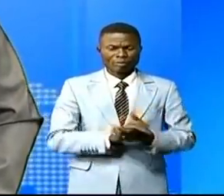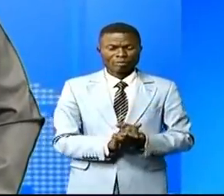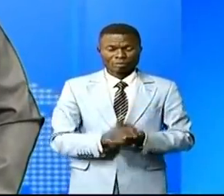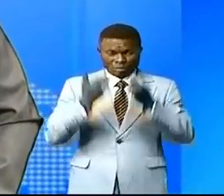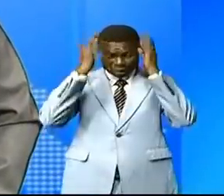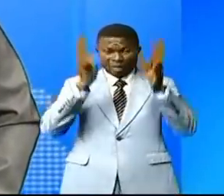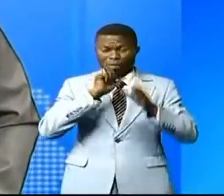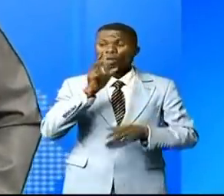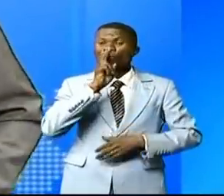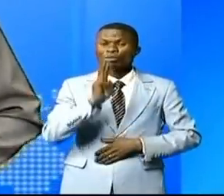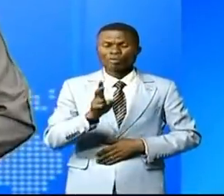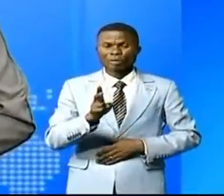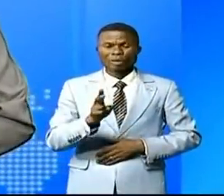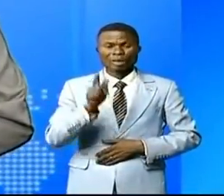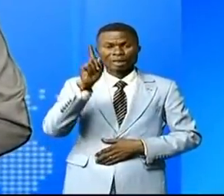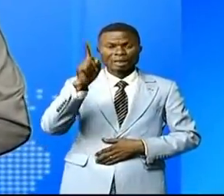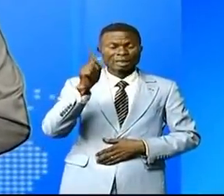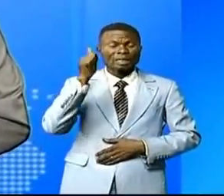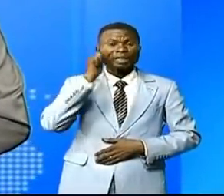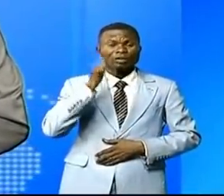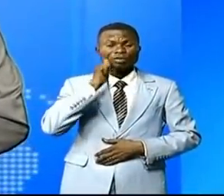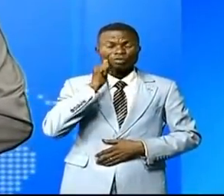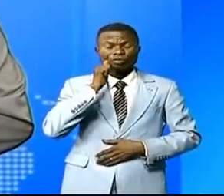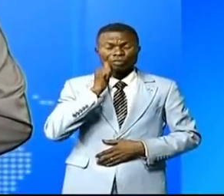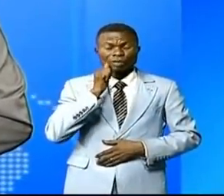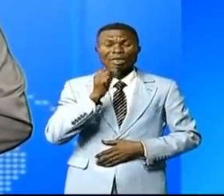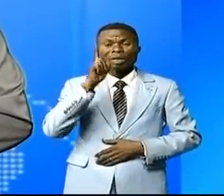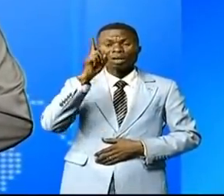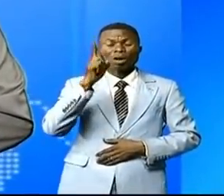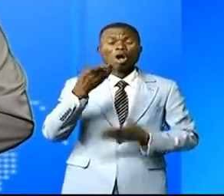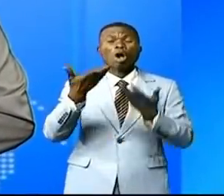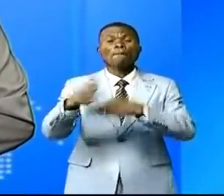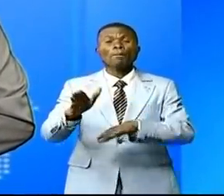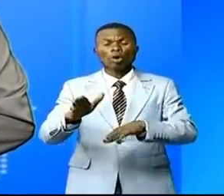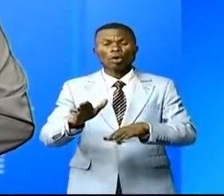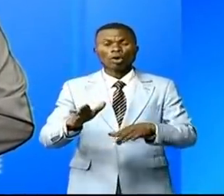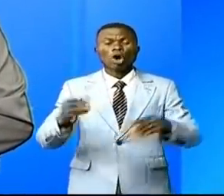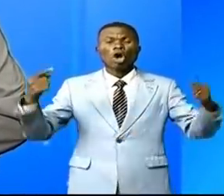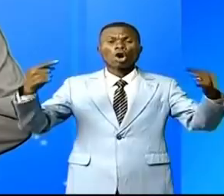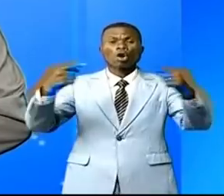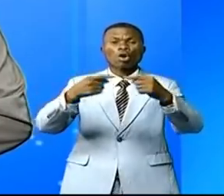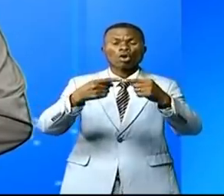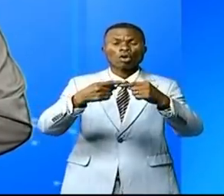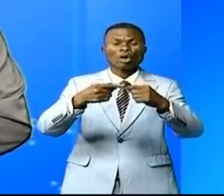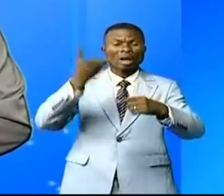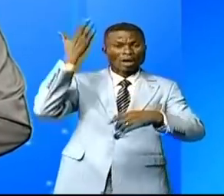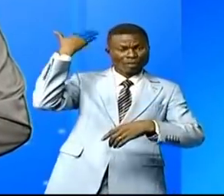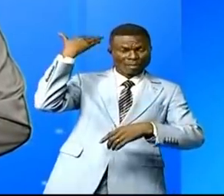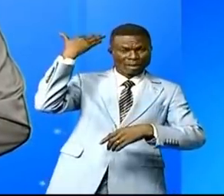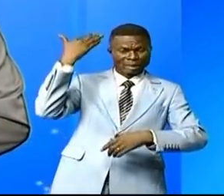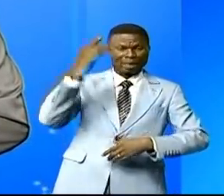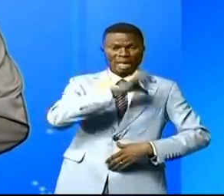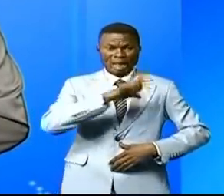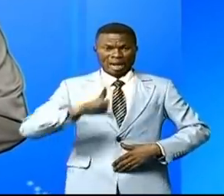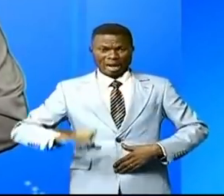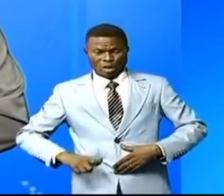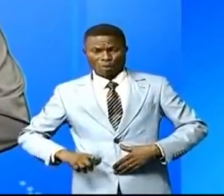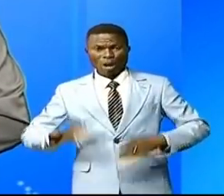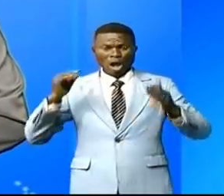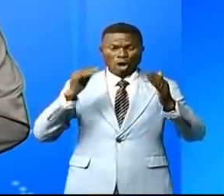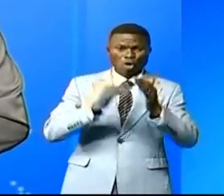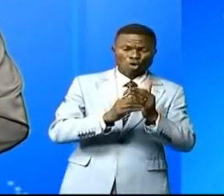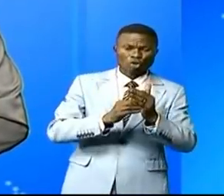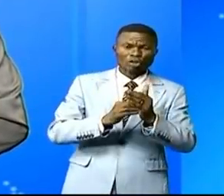Incroyable mais vrai, morte par émotion lors de la rencontre du match barrage éliminatoire de la Coupe du Monde Qatar 2022. Une